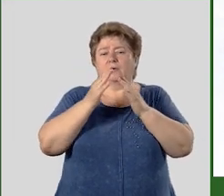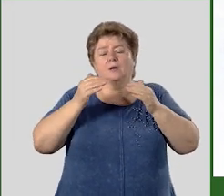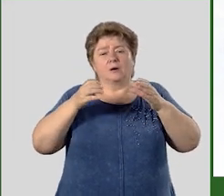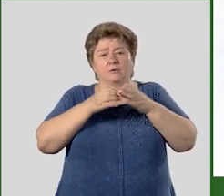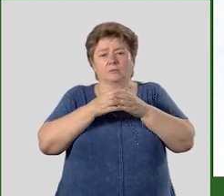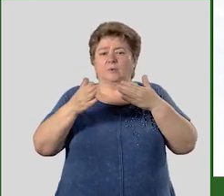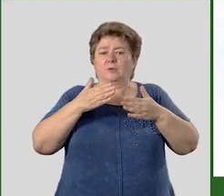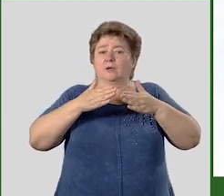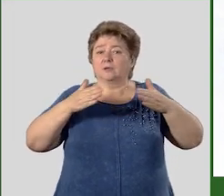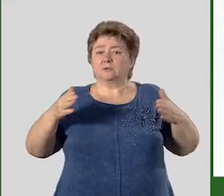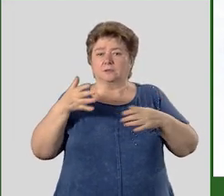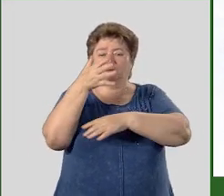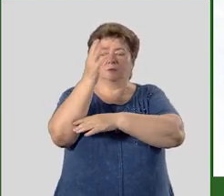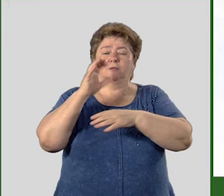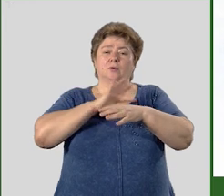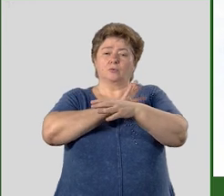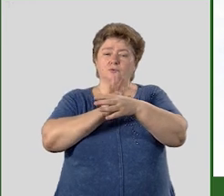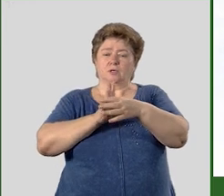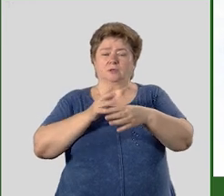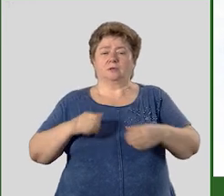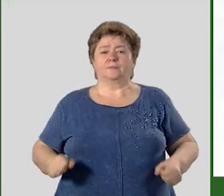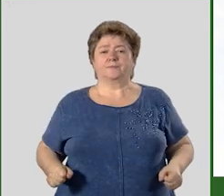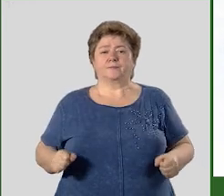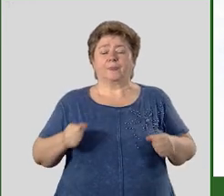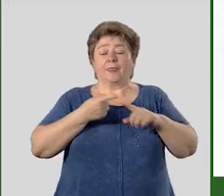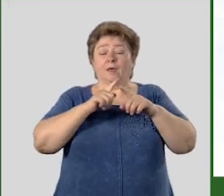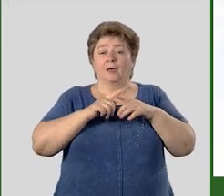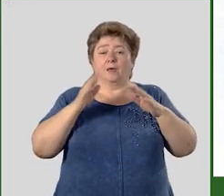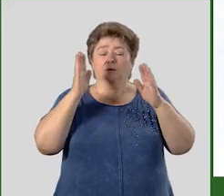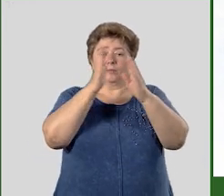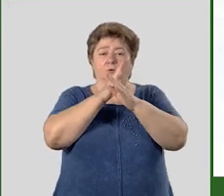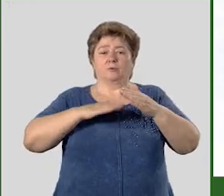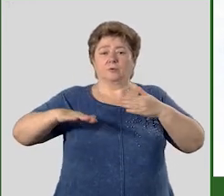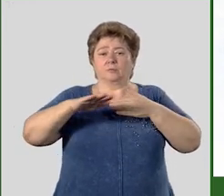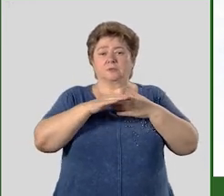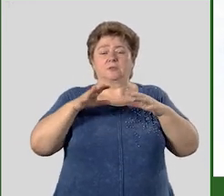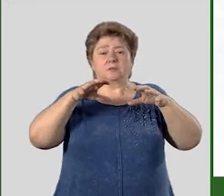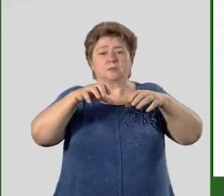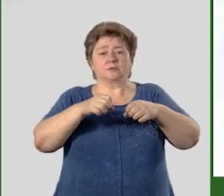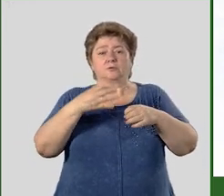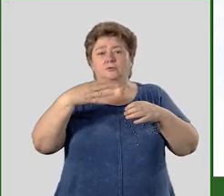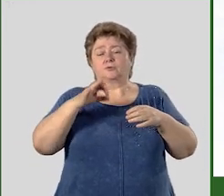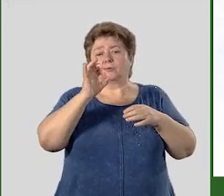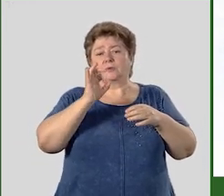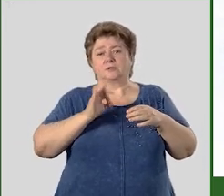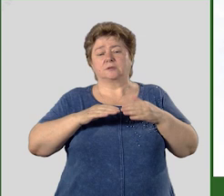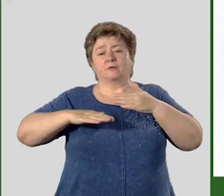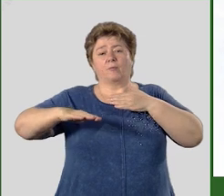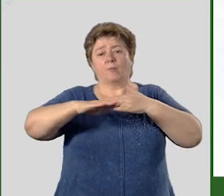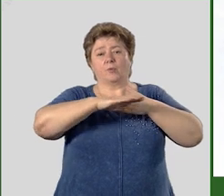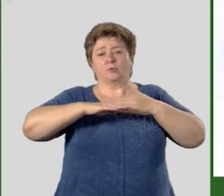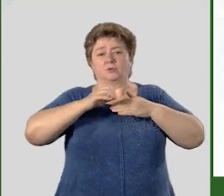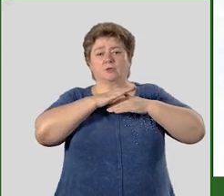или группами деревья и кустарники. Эта природная зона занимает 40%